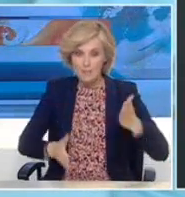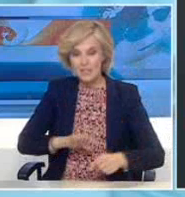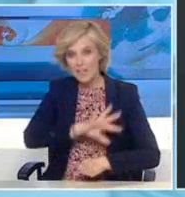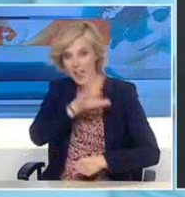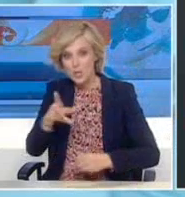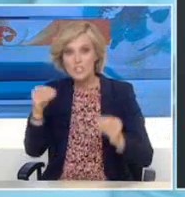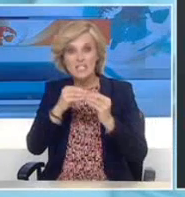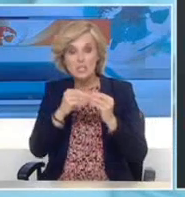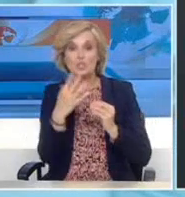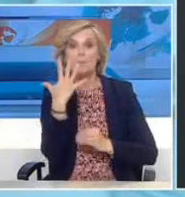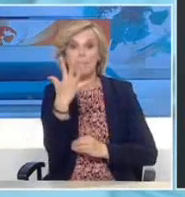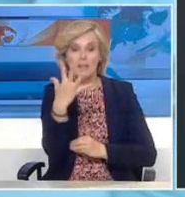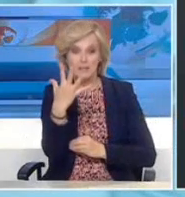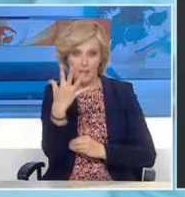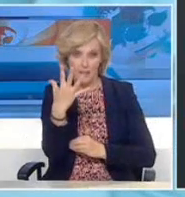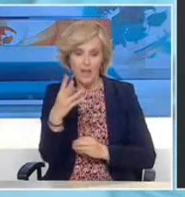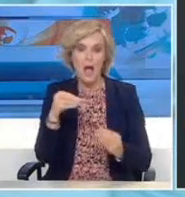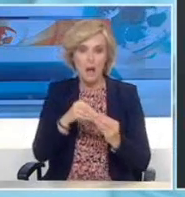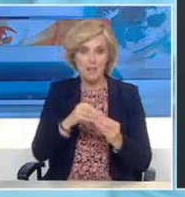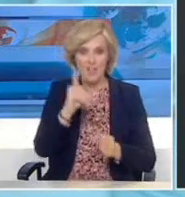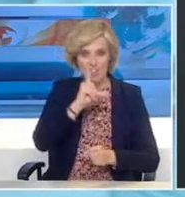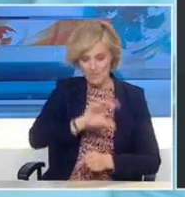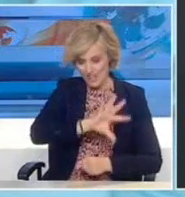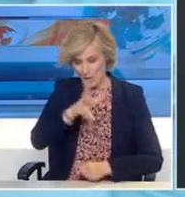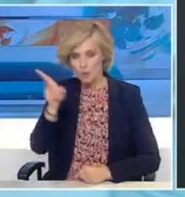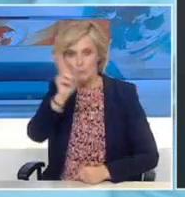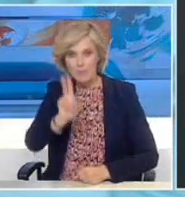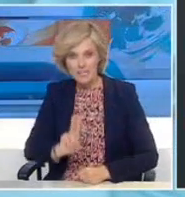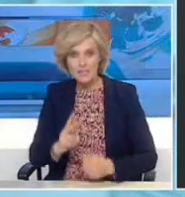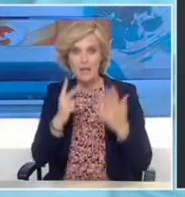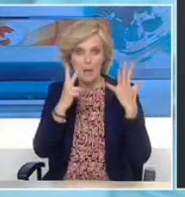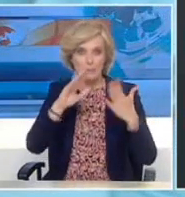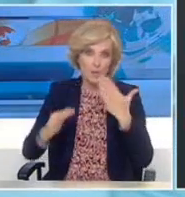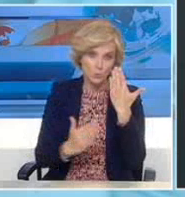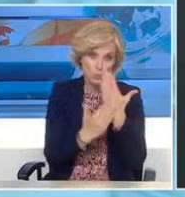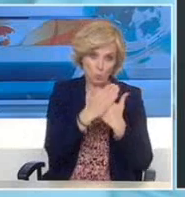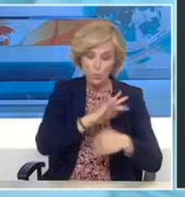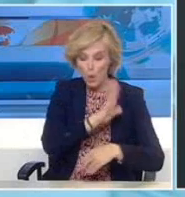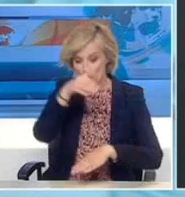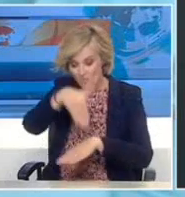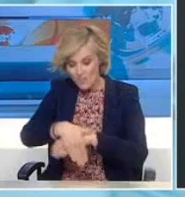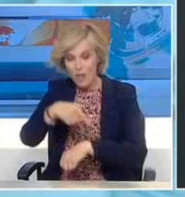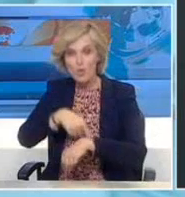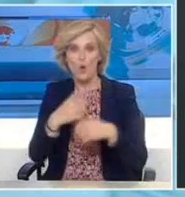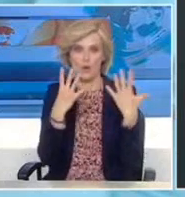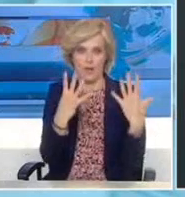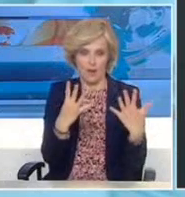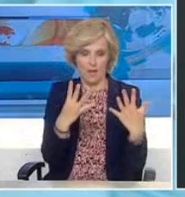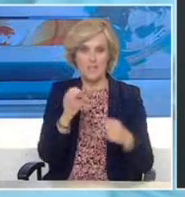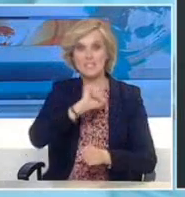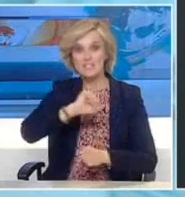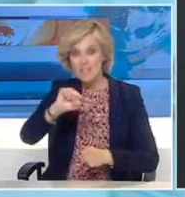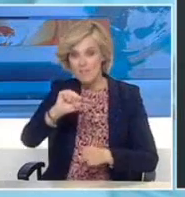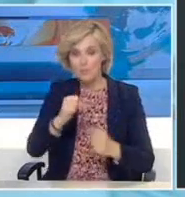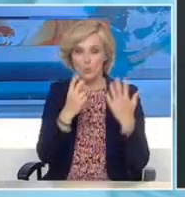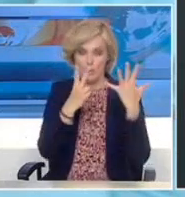Απριλίου θα είναι το εξής. Δευτέρα έως Παρασκευή 7 με 9, Σάββατο 7 με 8